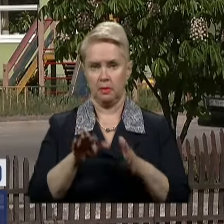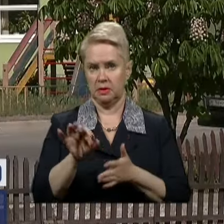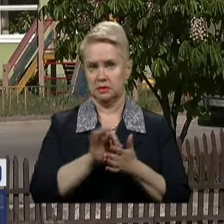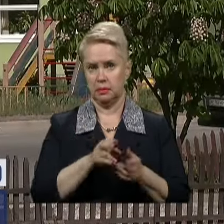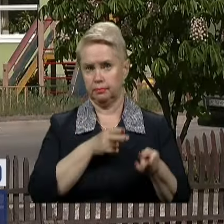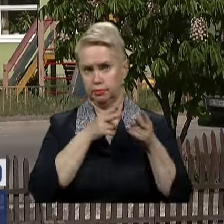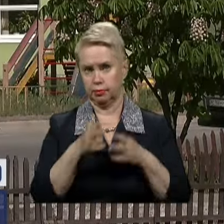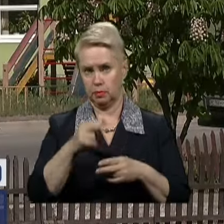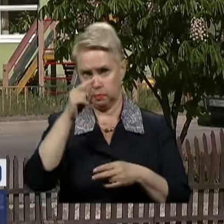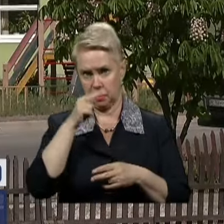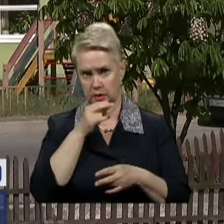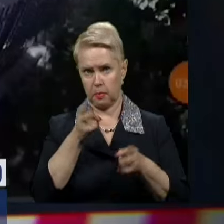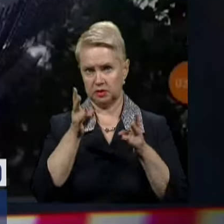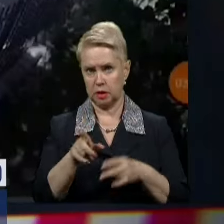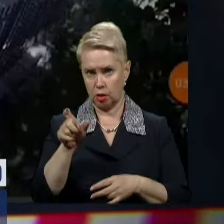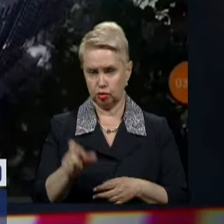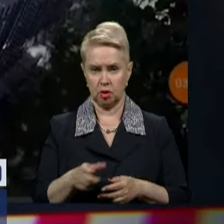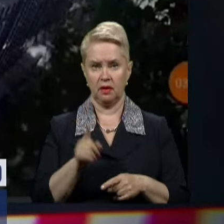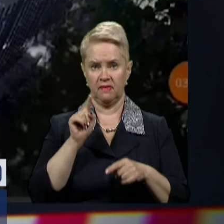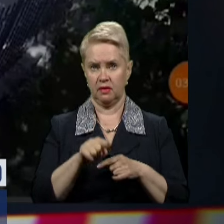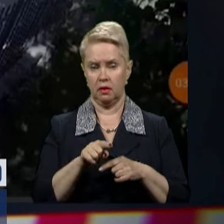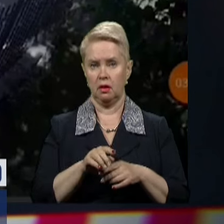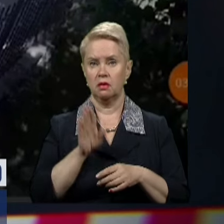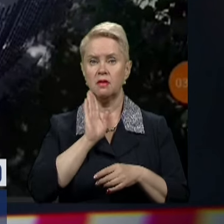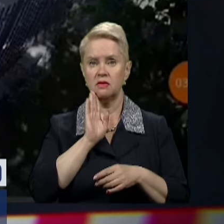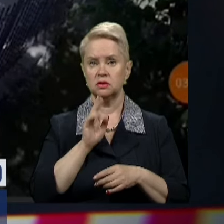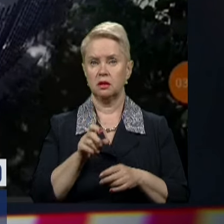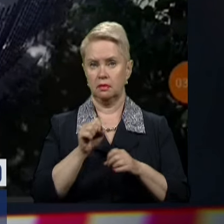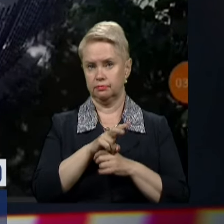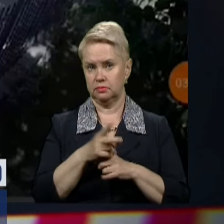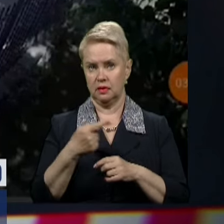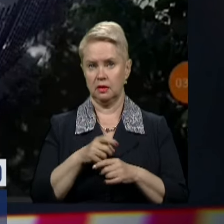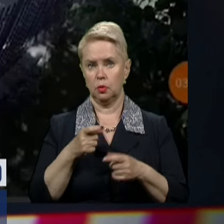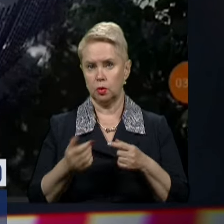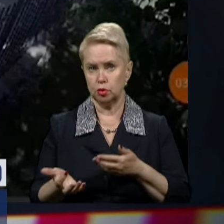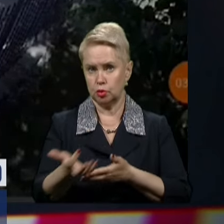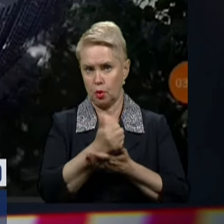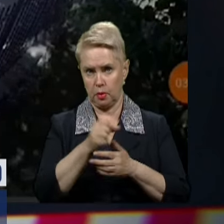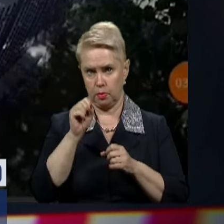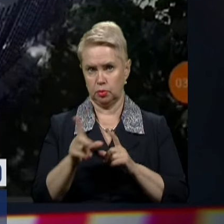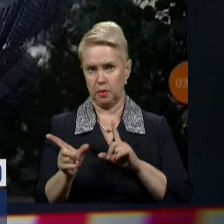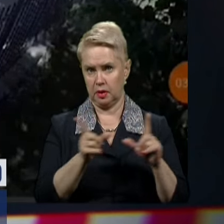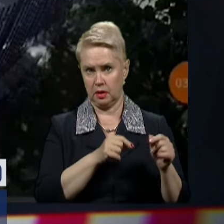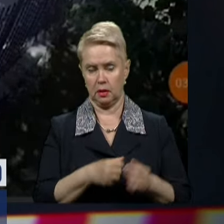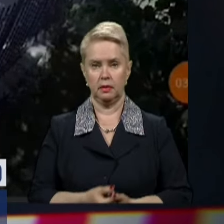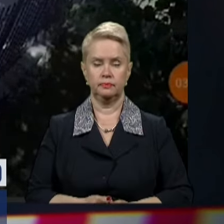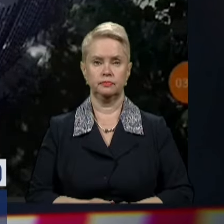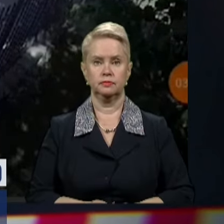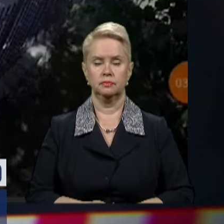одразу примчали батьки постраждалих. Втім, нападниця зібрала відстріляні кулі та просто поїхала